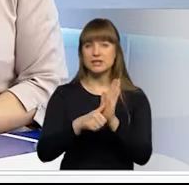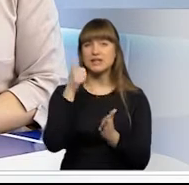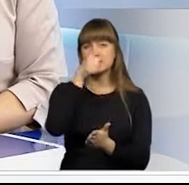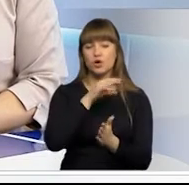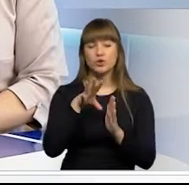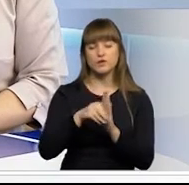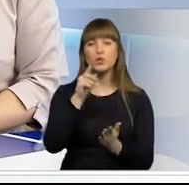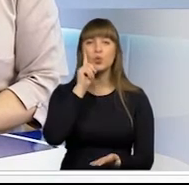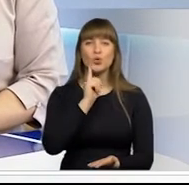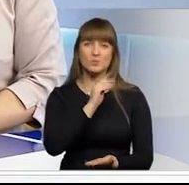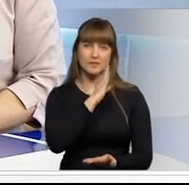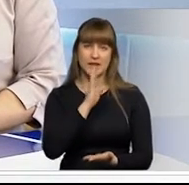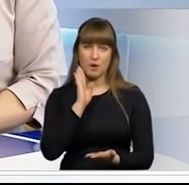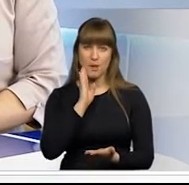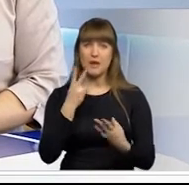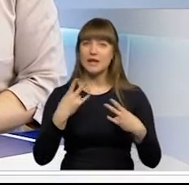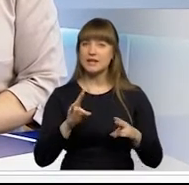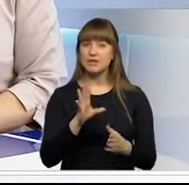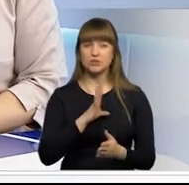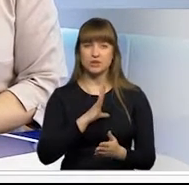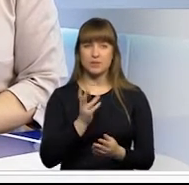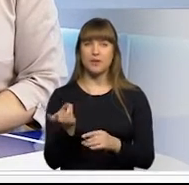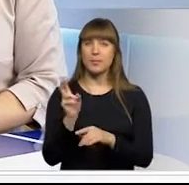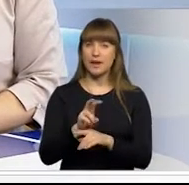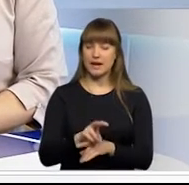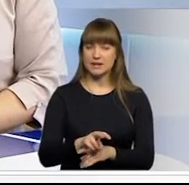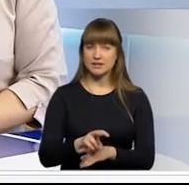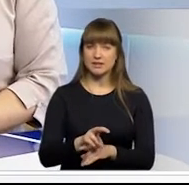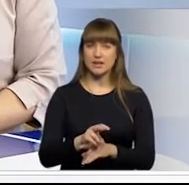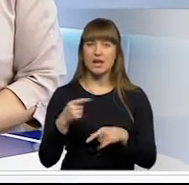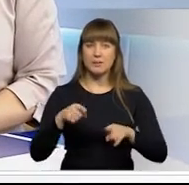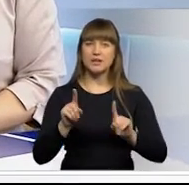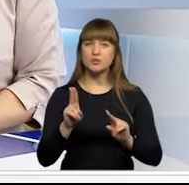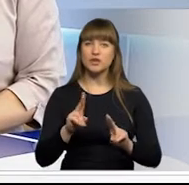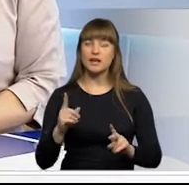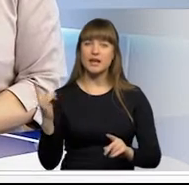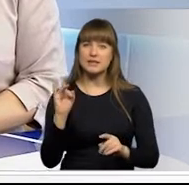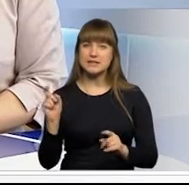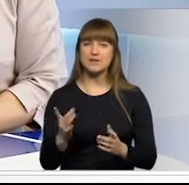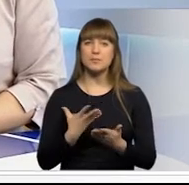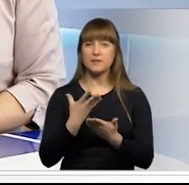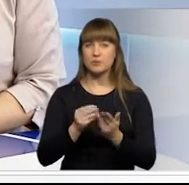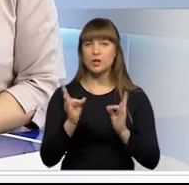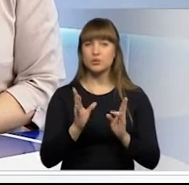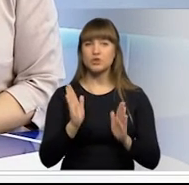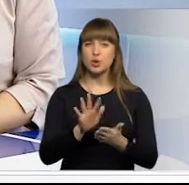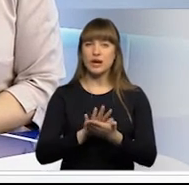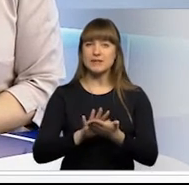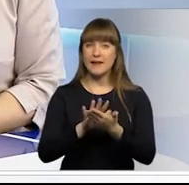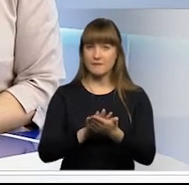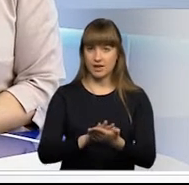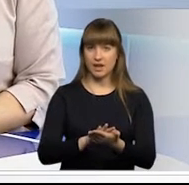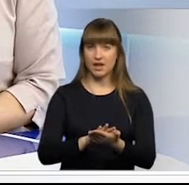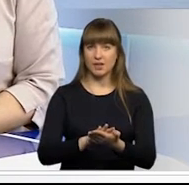приходить, потому что для единовременной выплаты нужно только заявление и с заполненными реквизитами,